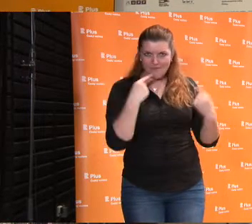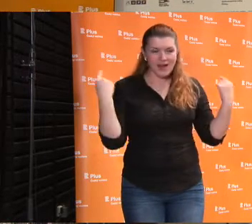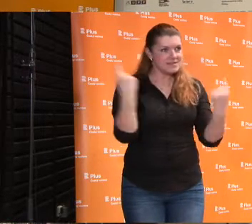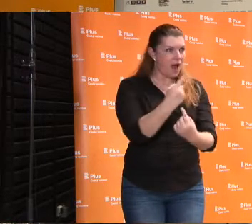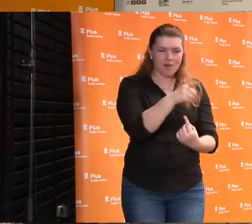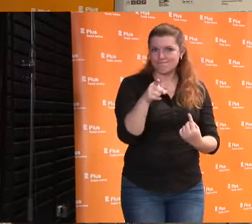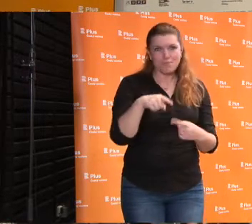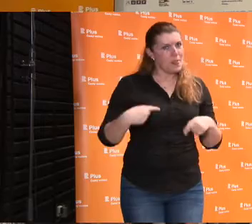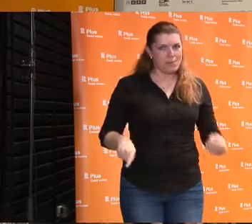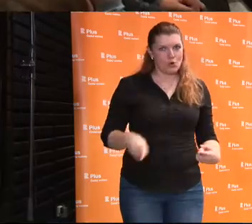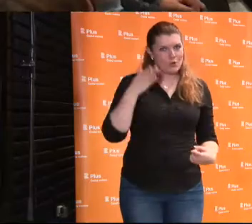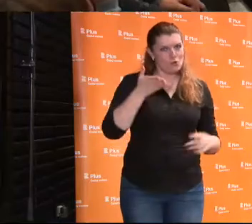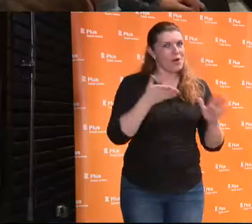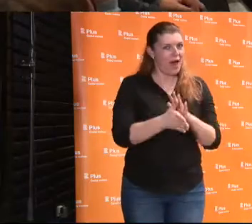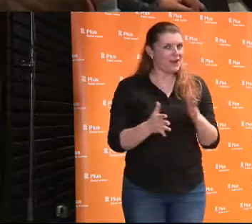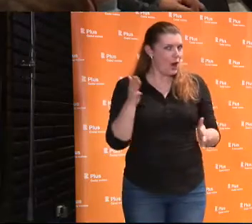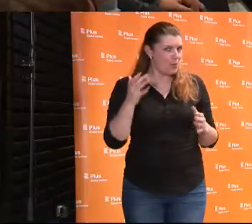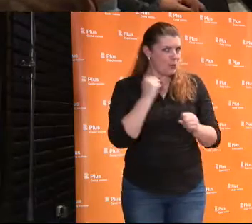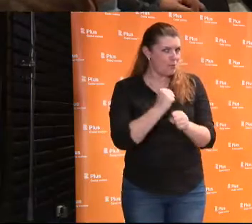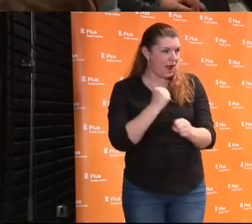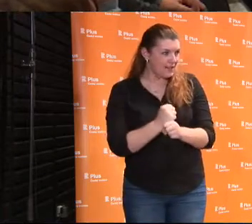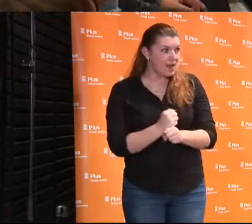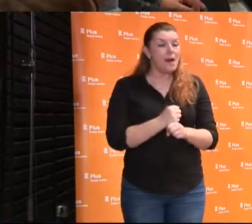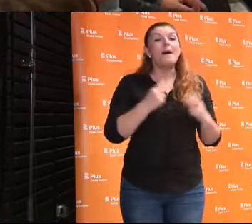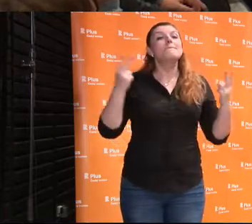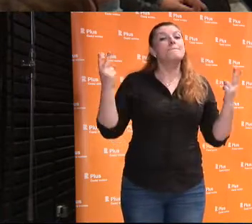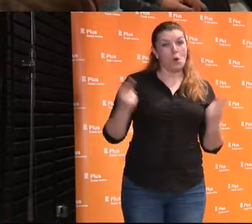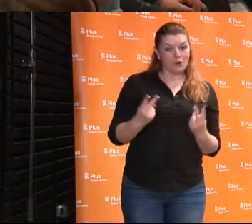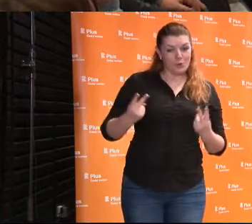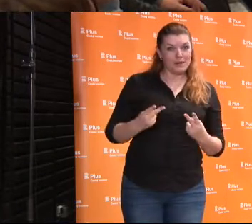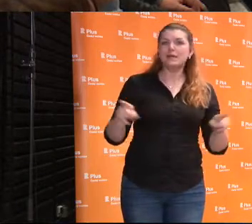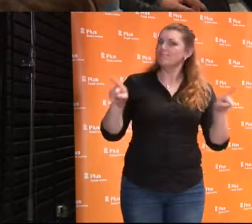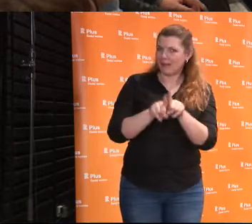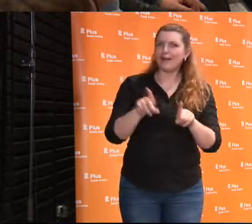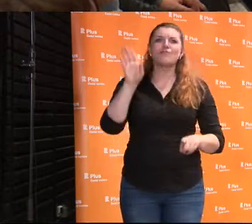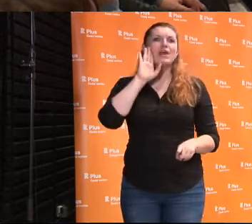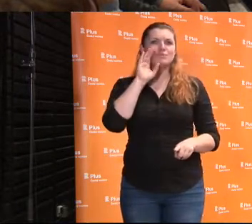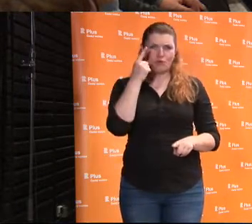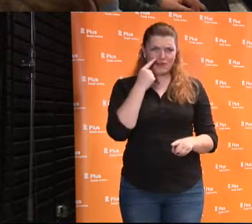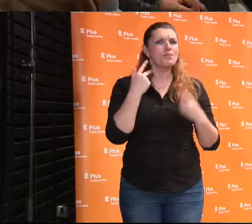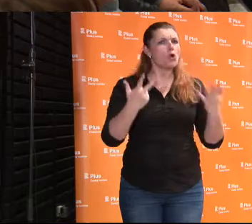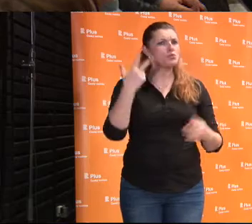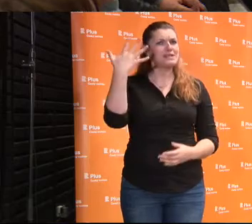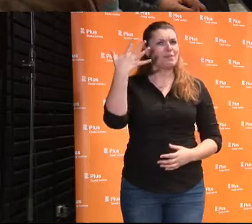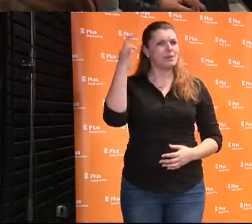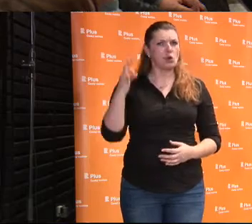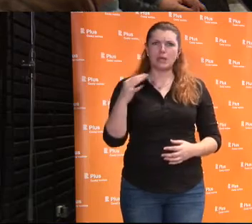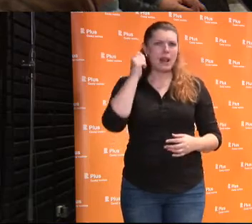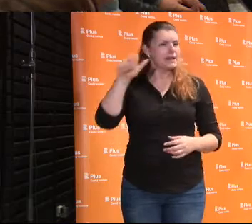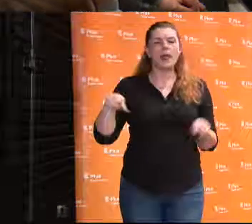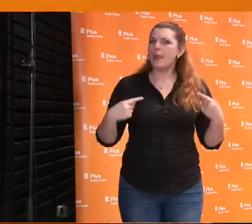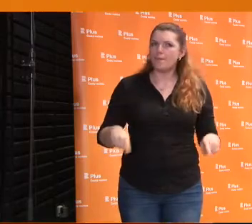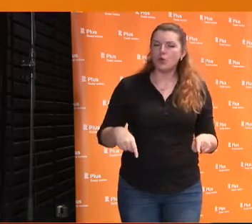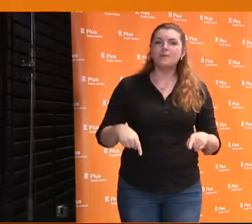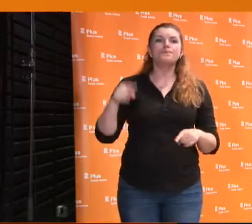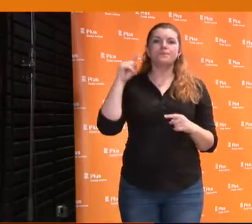nahradili roboti a poměrně přesně podobný poměr je i na sociálních sítích, na Facebooku 85% lidí se neobává a na Twitteru